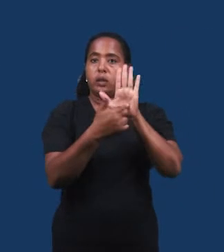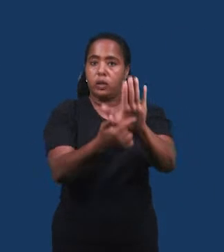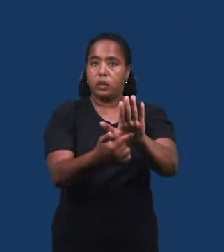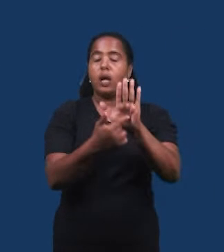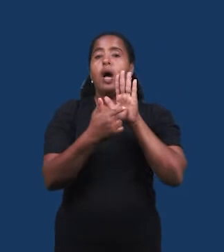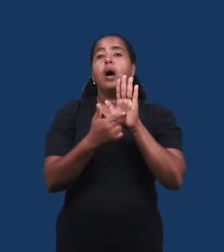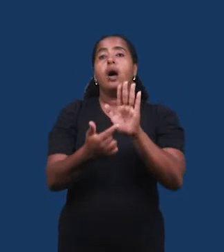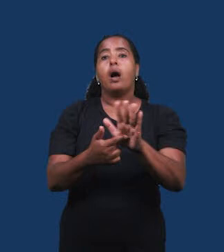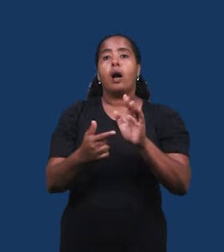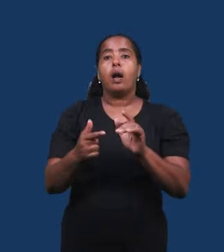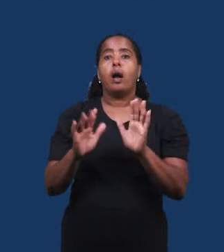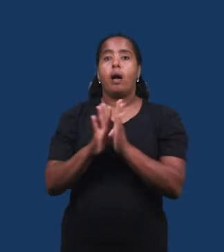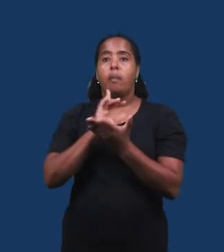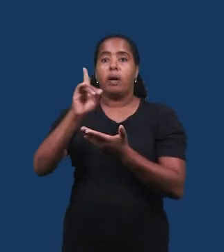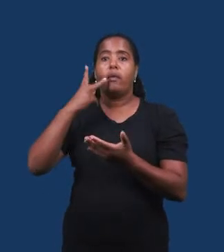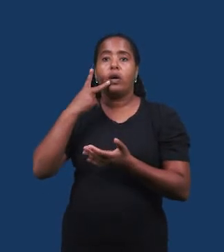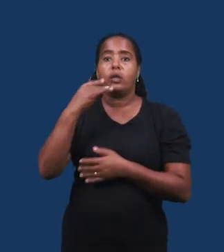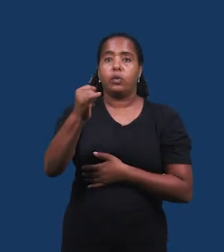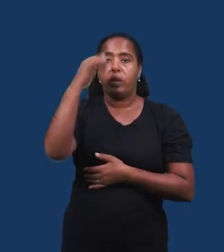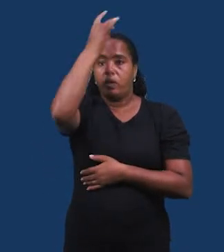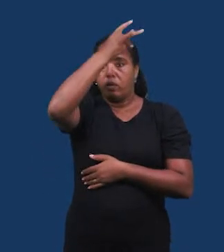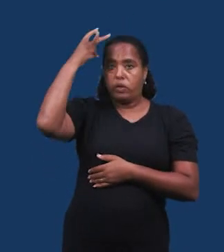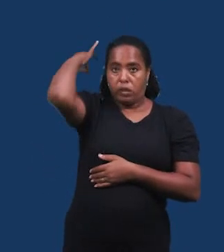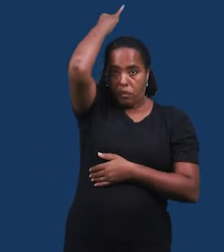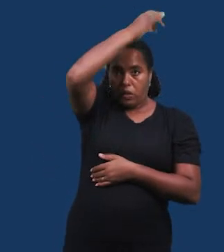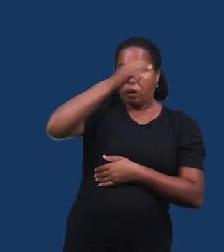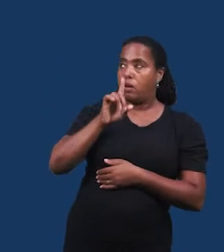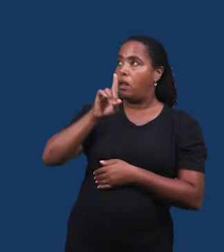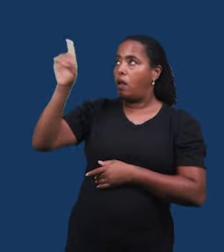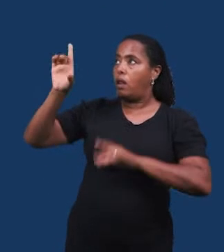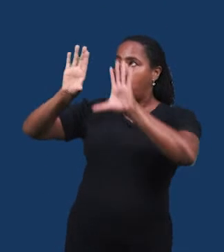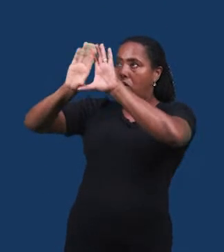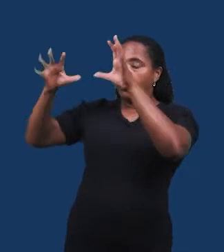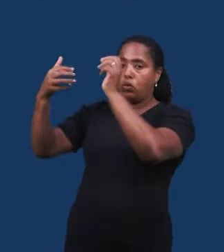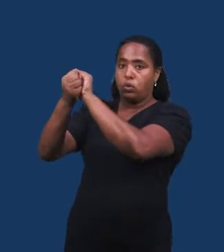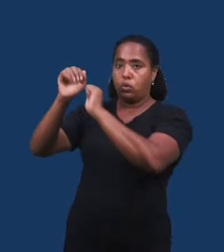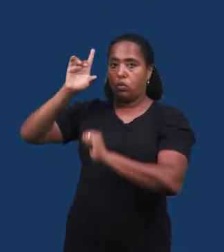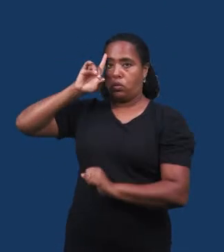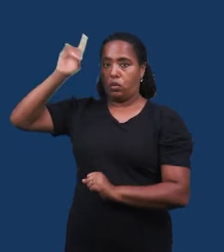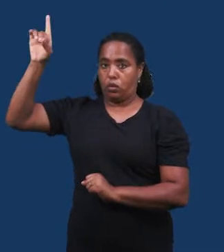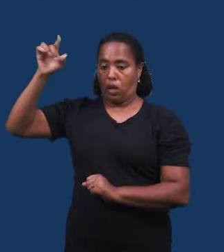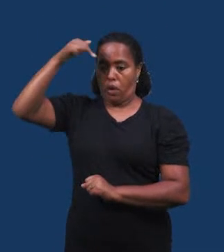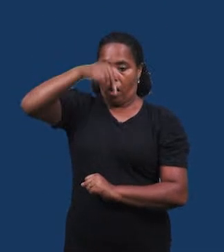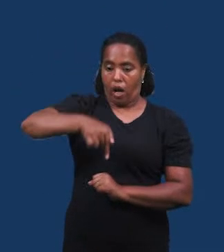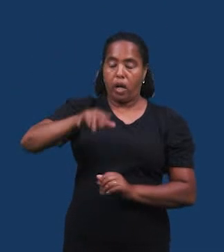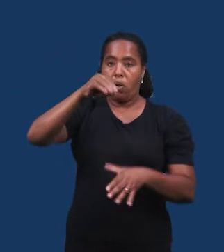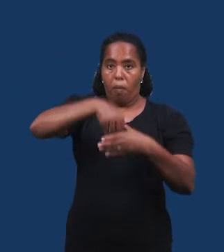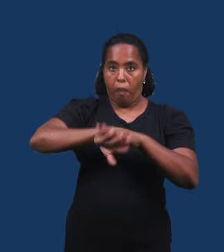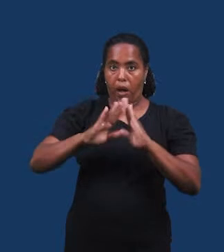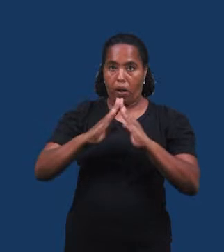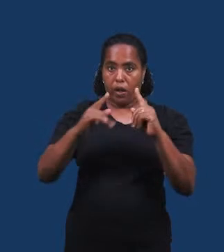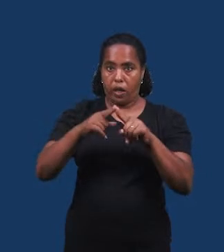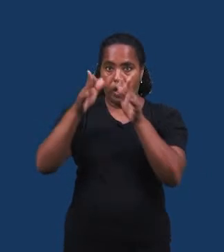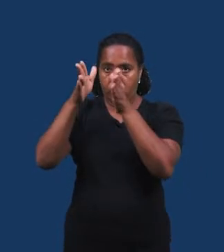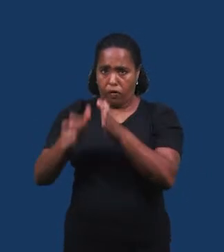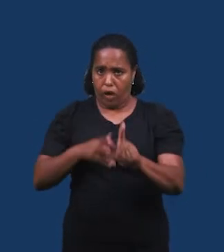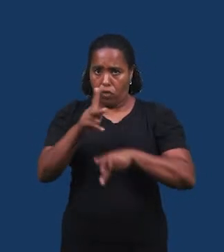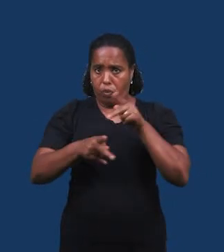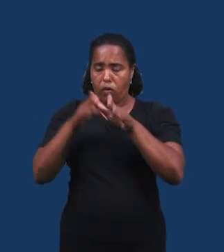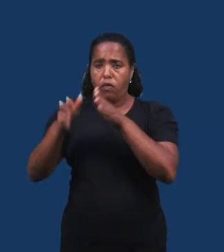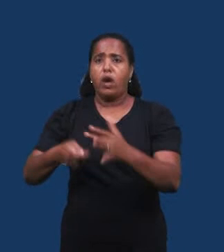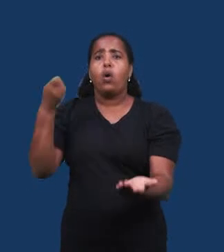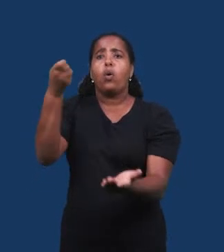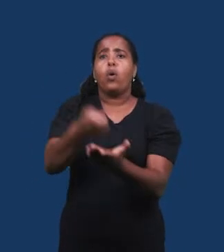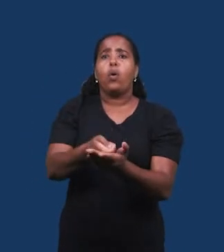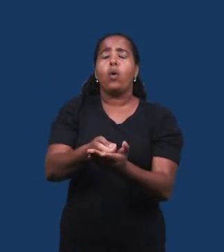Il a testifié par la parole du Père et le Saint-Esprit qui est dans le ciel